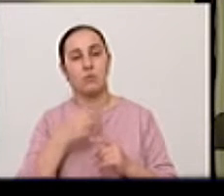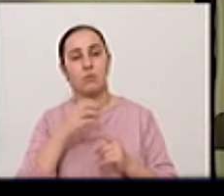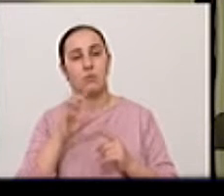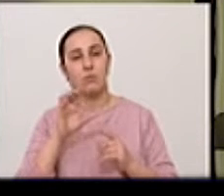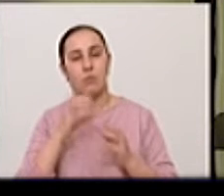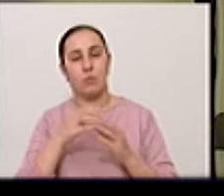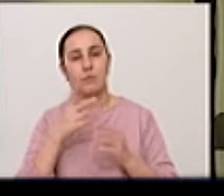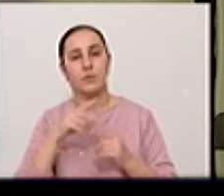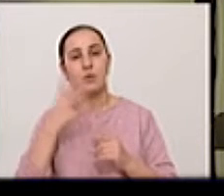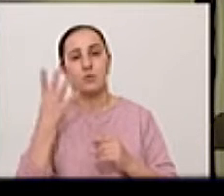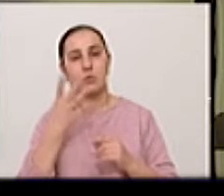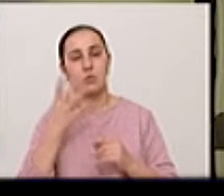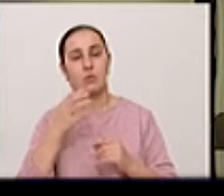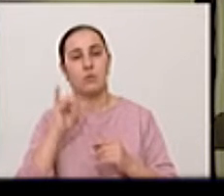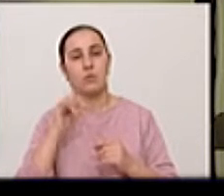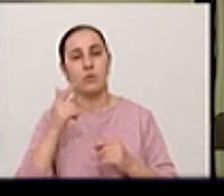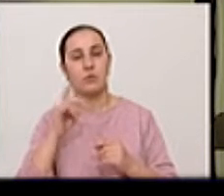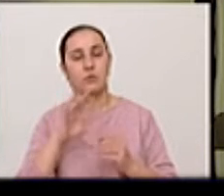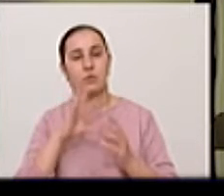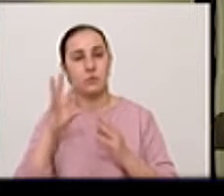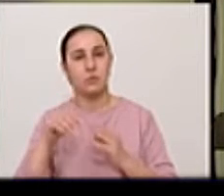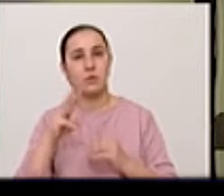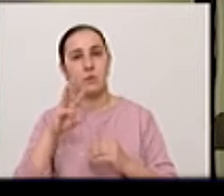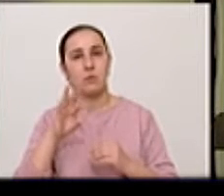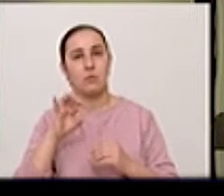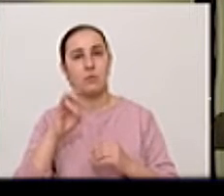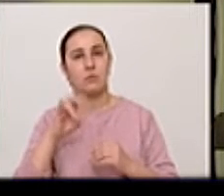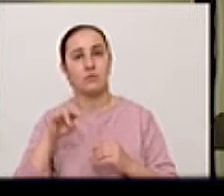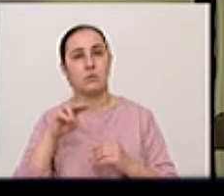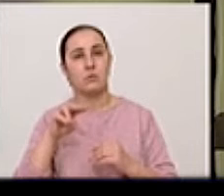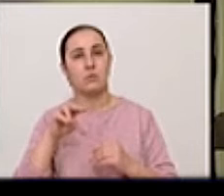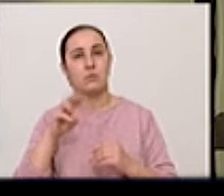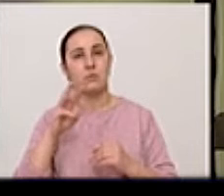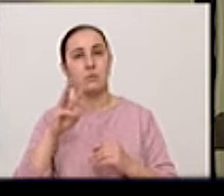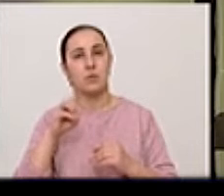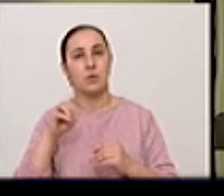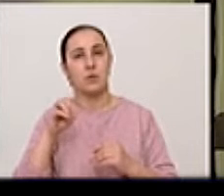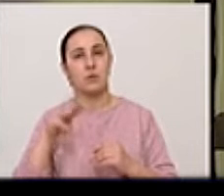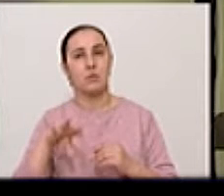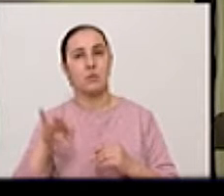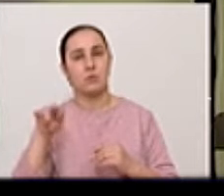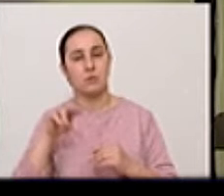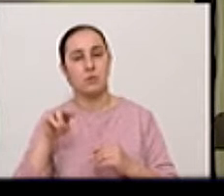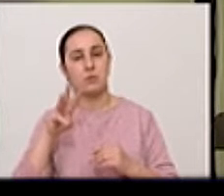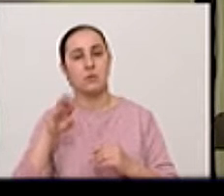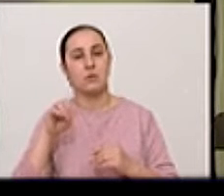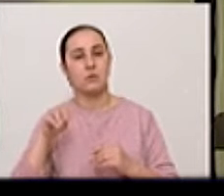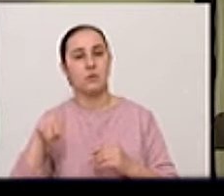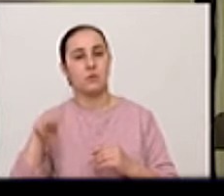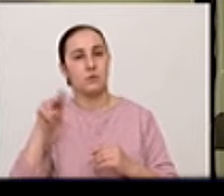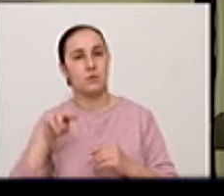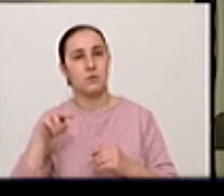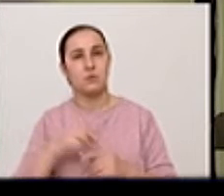emas, 4-chi bo'g'inga tushadi. Metod, metodga kabi.